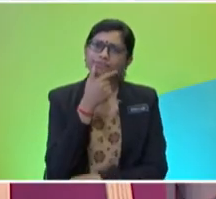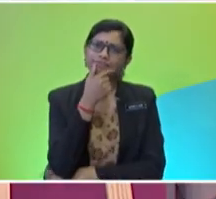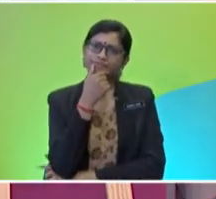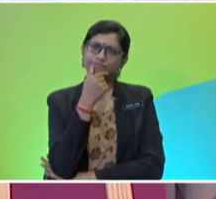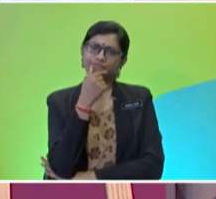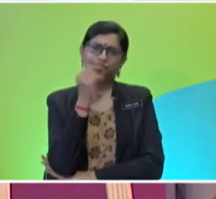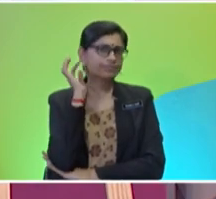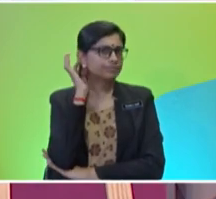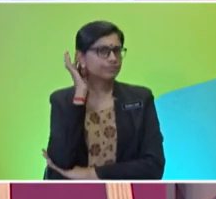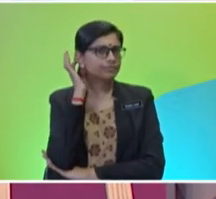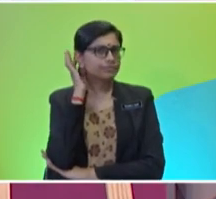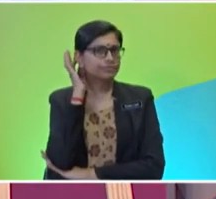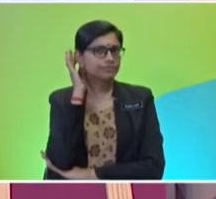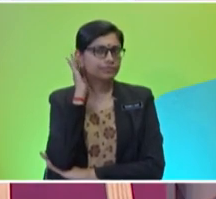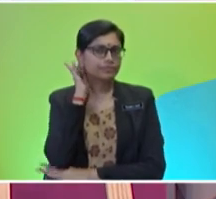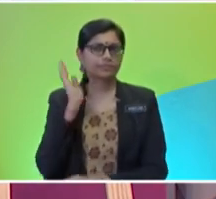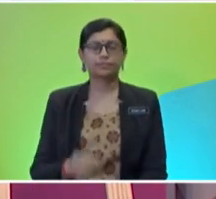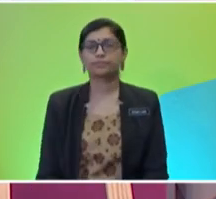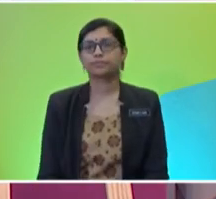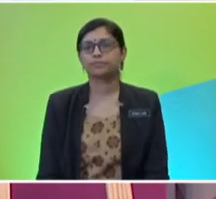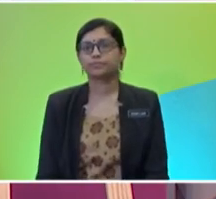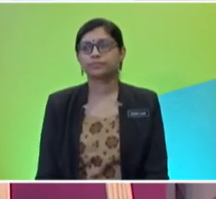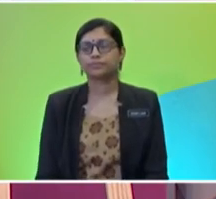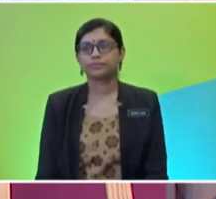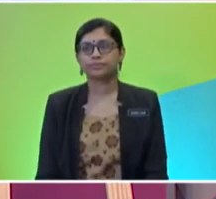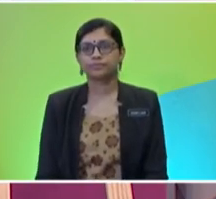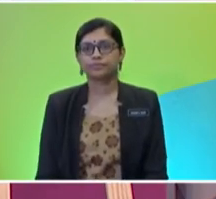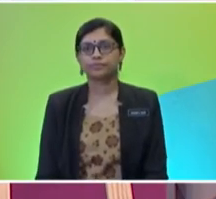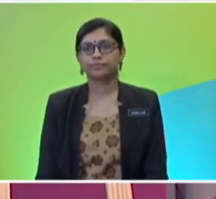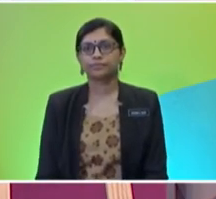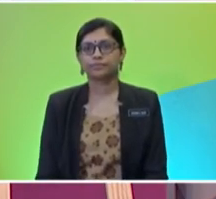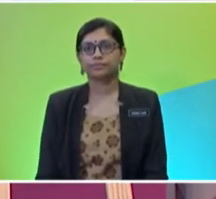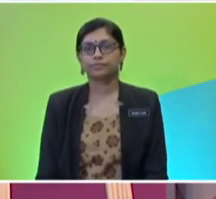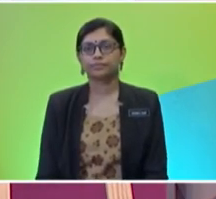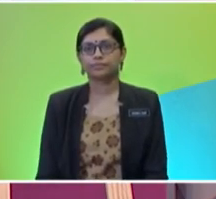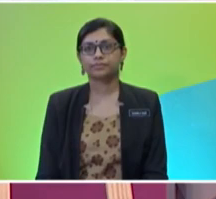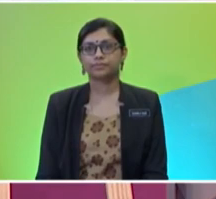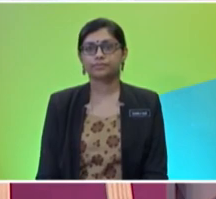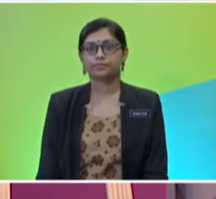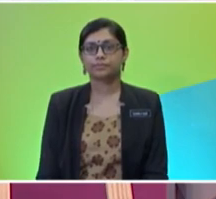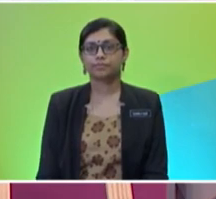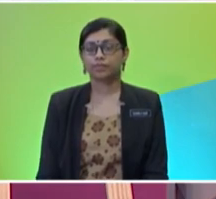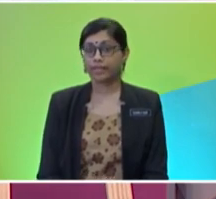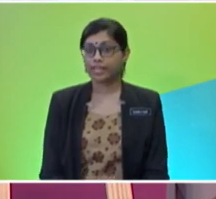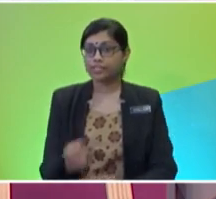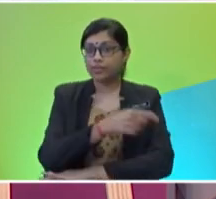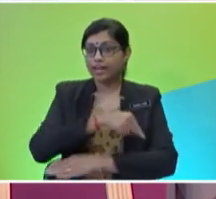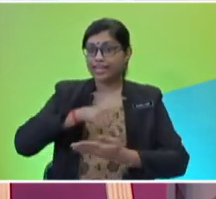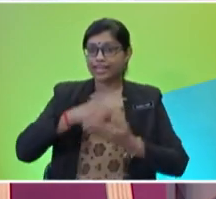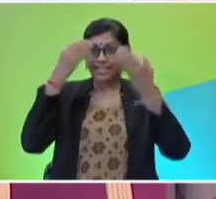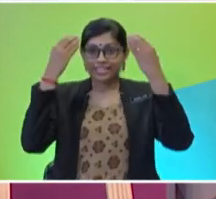kita mulakan pembelajaran kita hari ini, Akmal. Cikgu nak kenalkan dulu atau Cikgu nak terangkan dulu tajuk pembelajaran kita hari